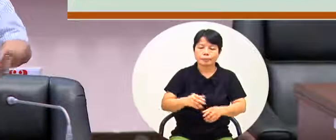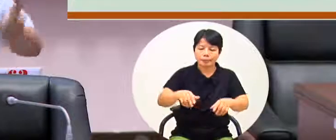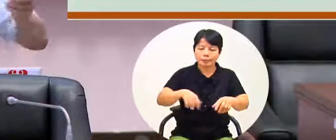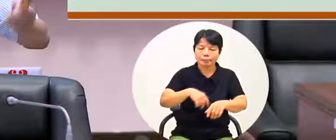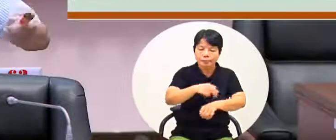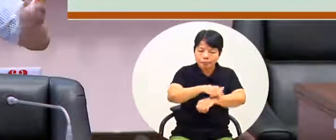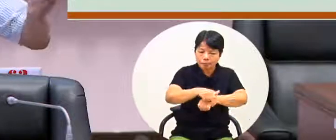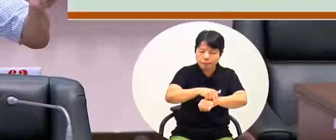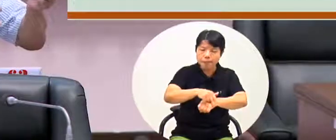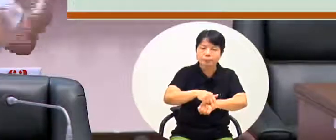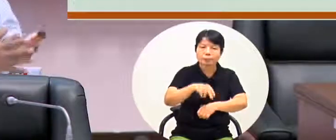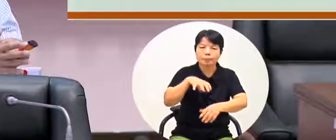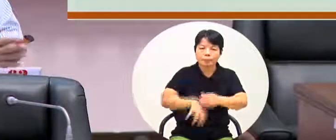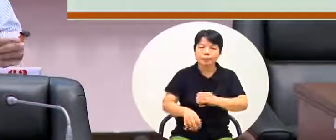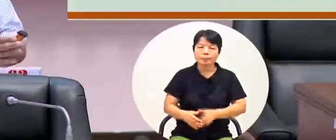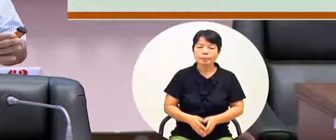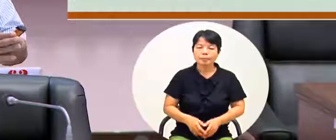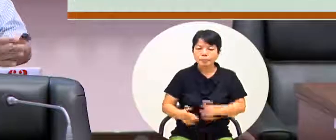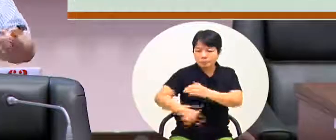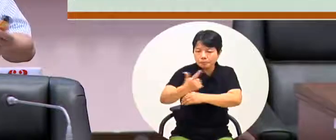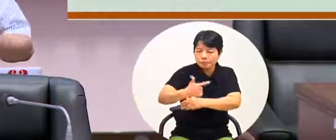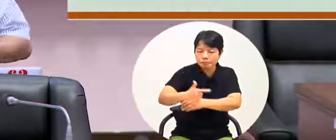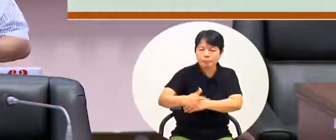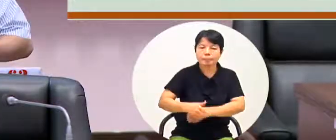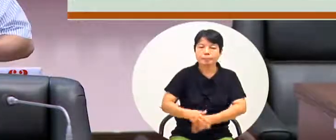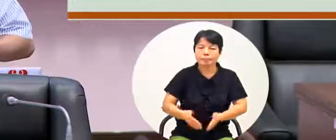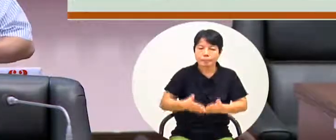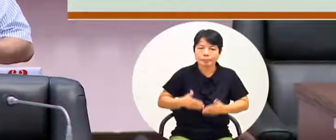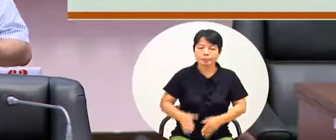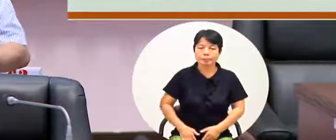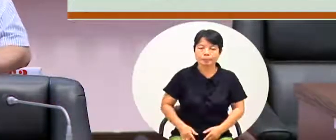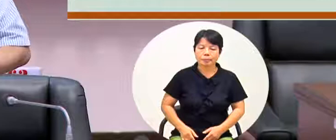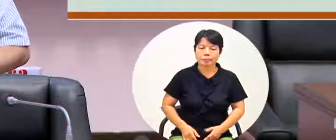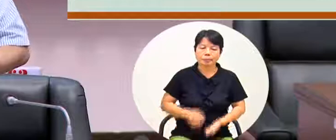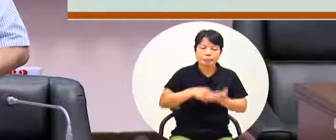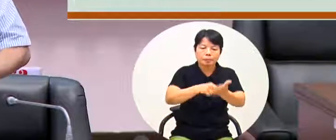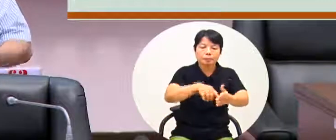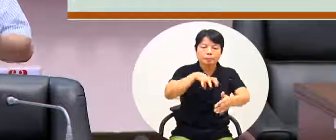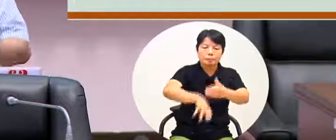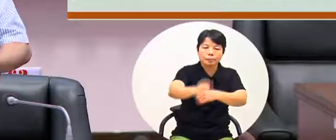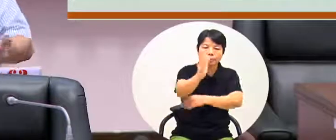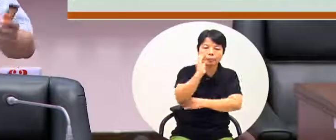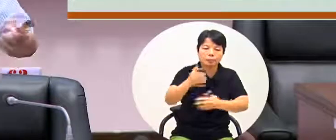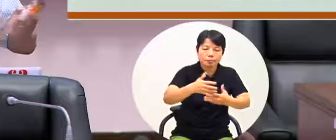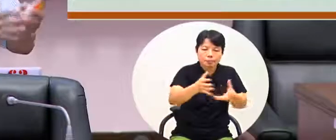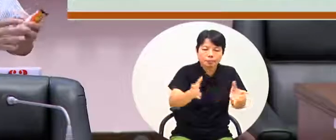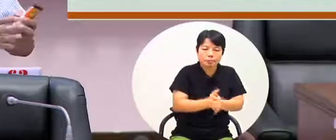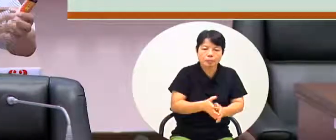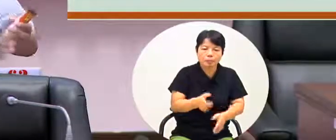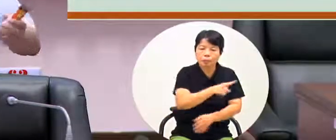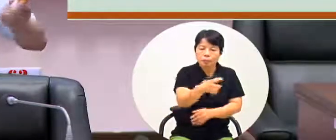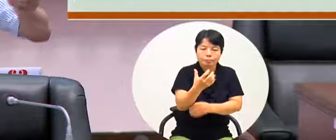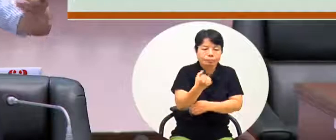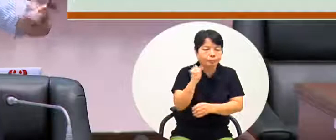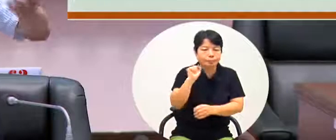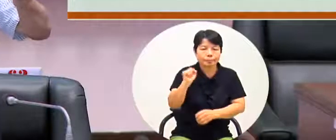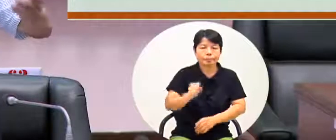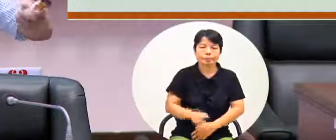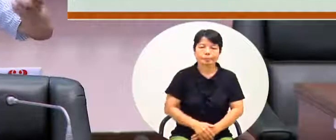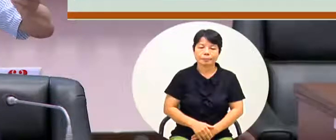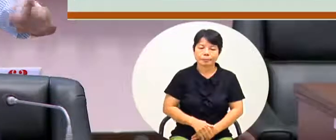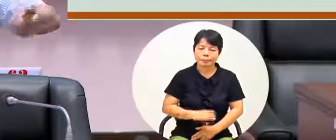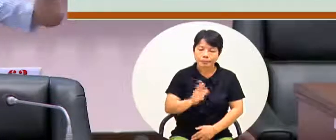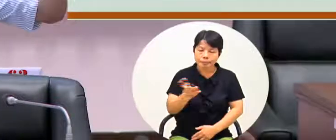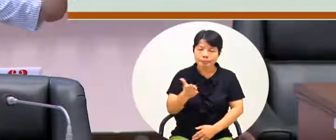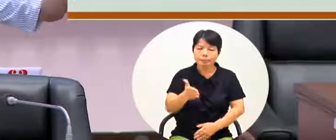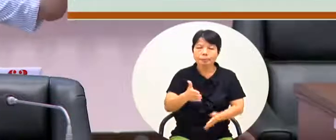赶进度啦。伊当然上来建波这部分，迄个咱无法度去做主意嘛吼。但是咱会当去哩吼，但局长头个